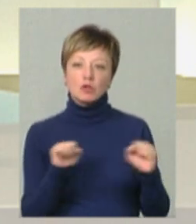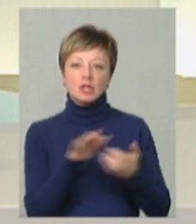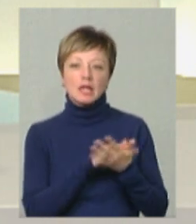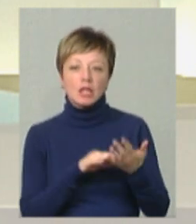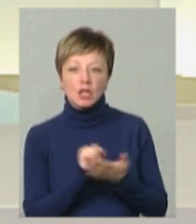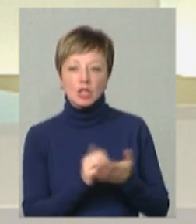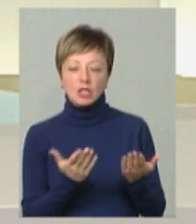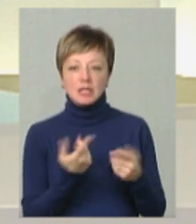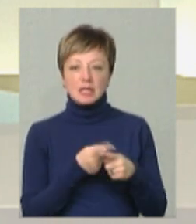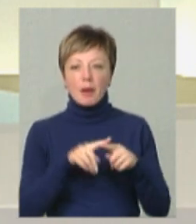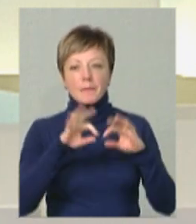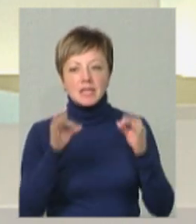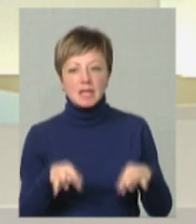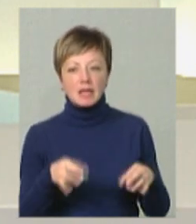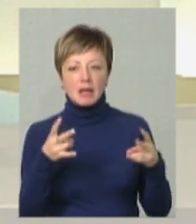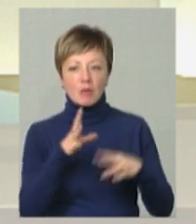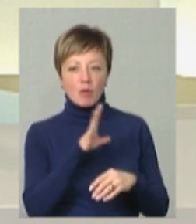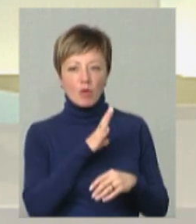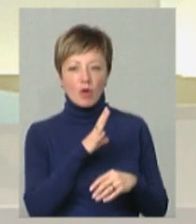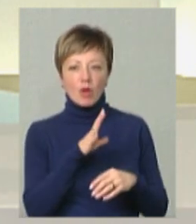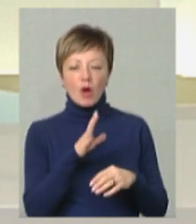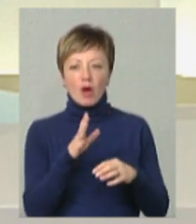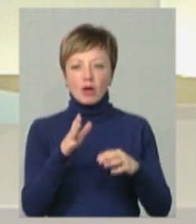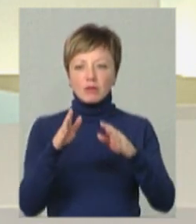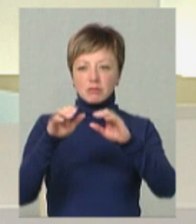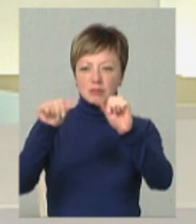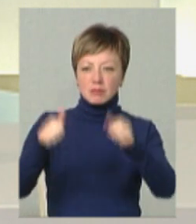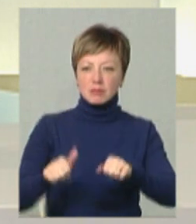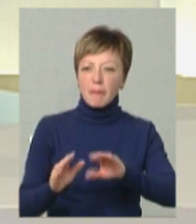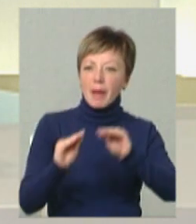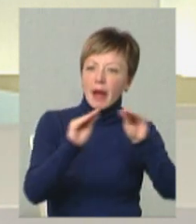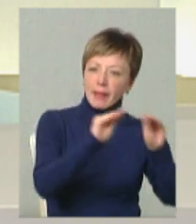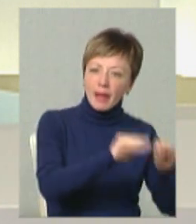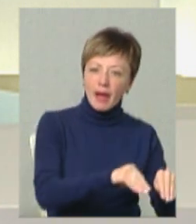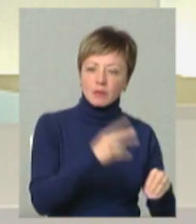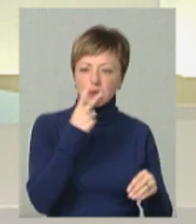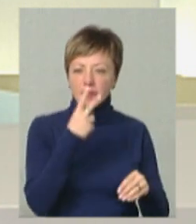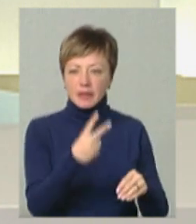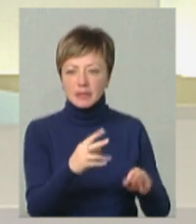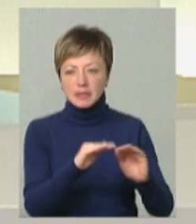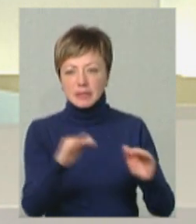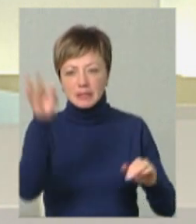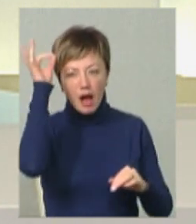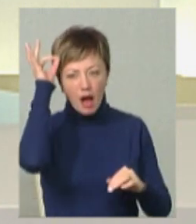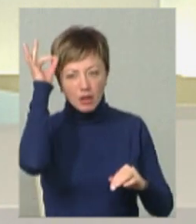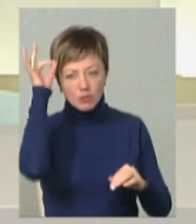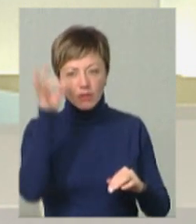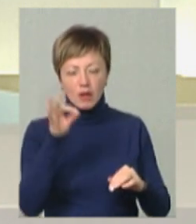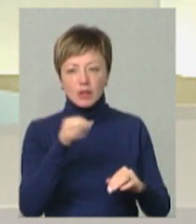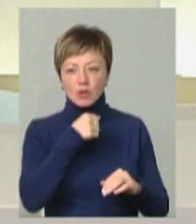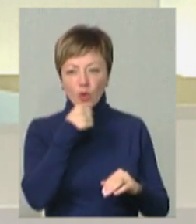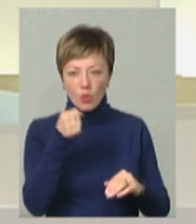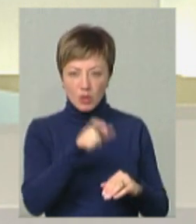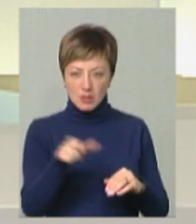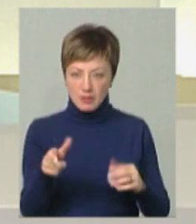ми говоримо, що це мистецтво, треба було того ідола перенести десь, щоб на нього дивилися діти, згадували